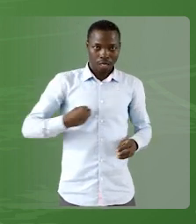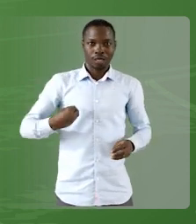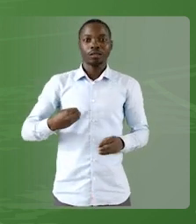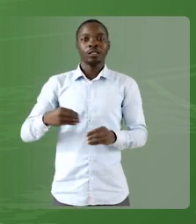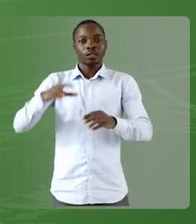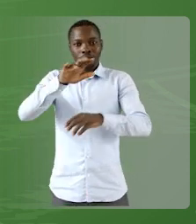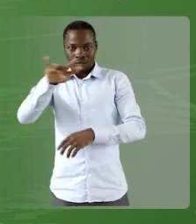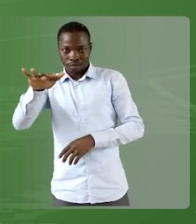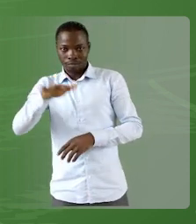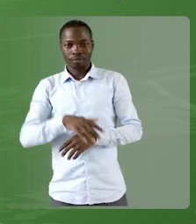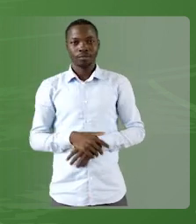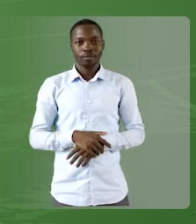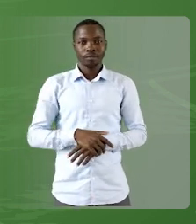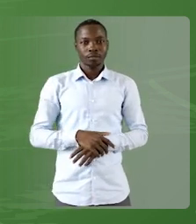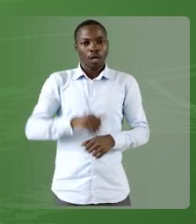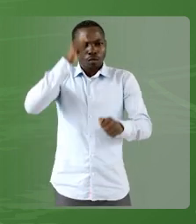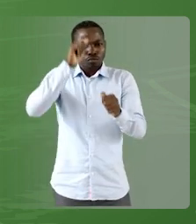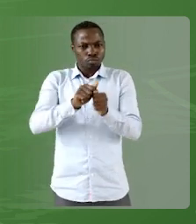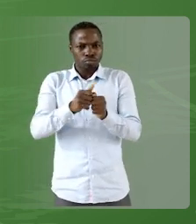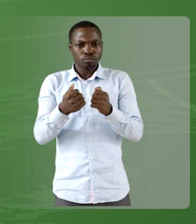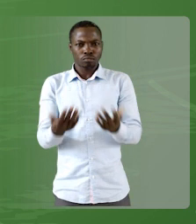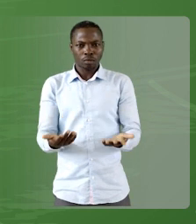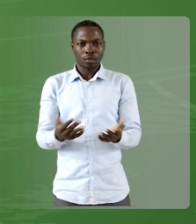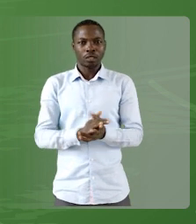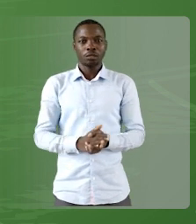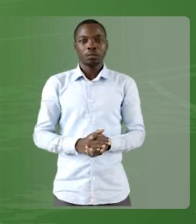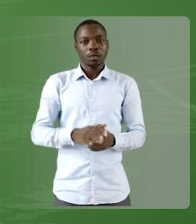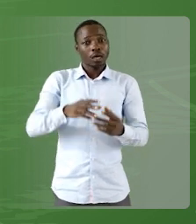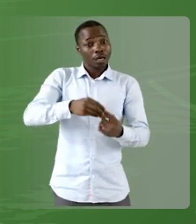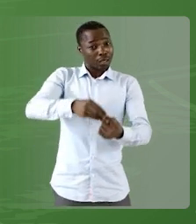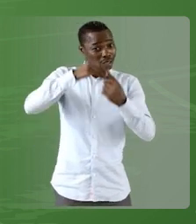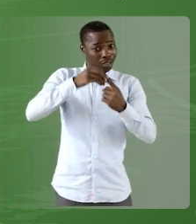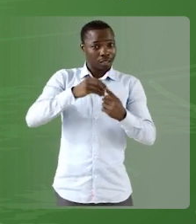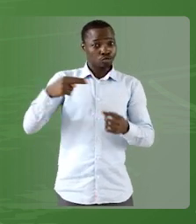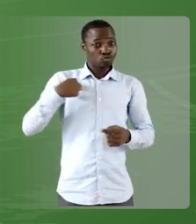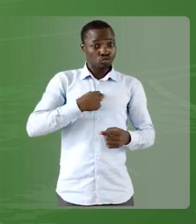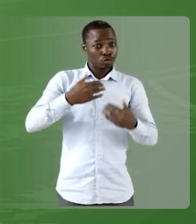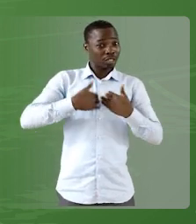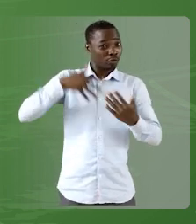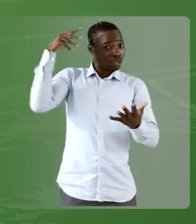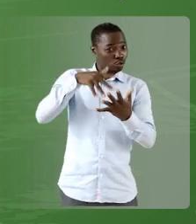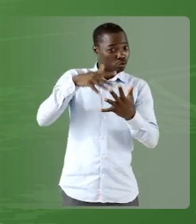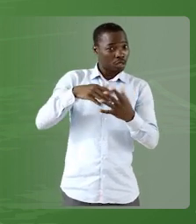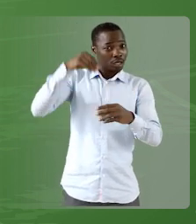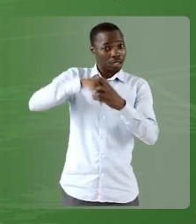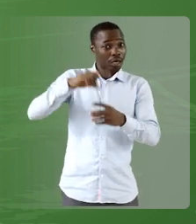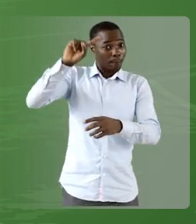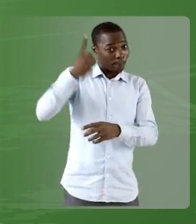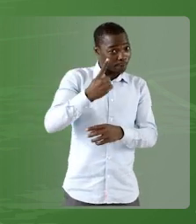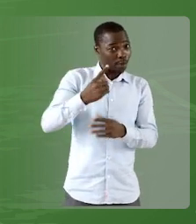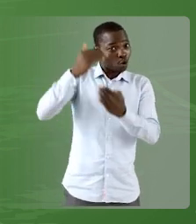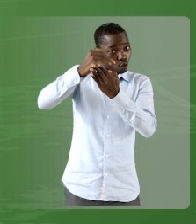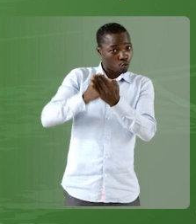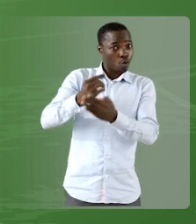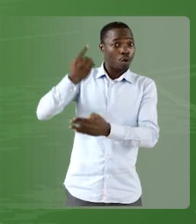les lettres. Alors, rappelons-nous des caractéristiques dont nous avons parlé dans la première partie.